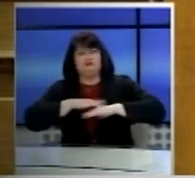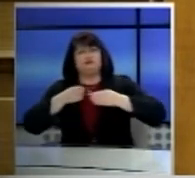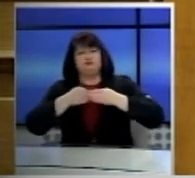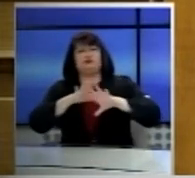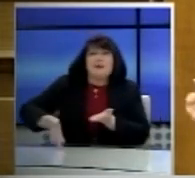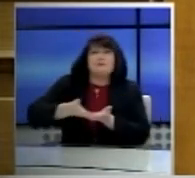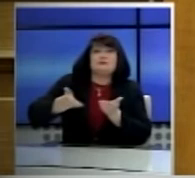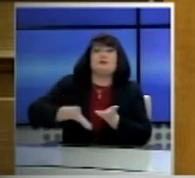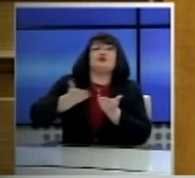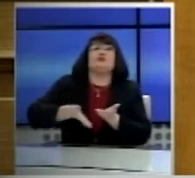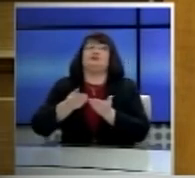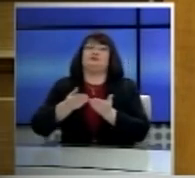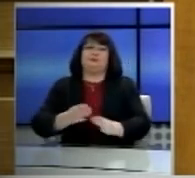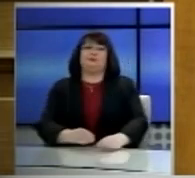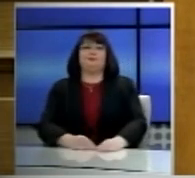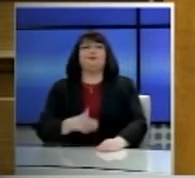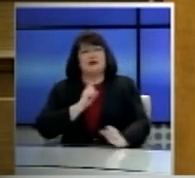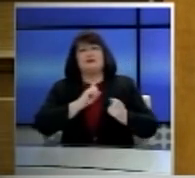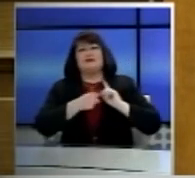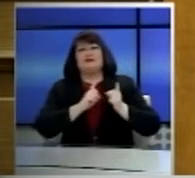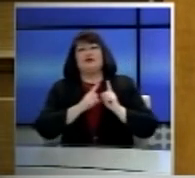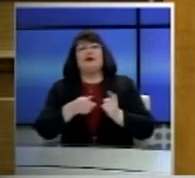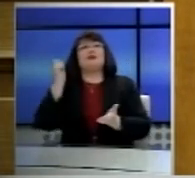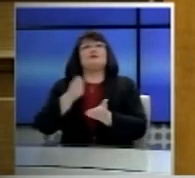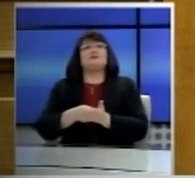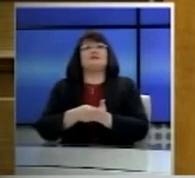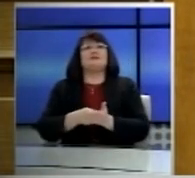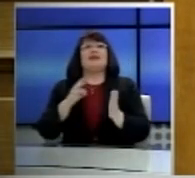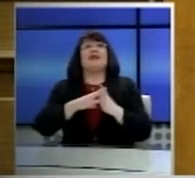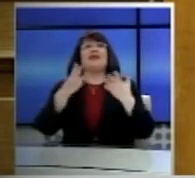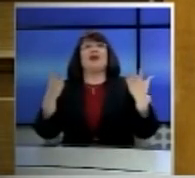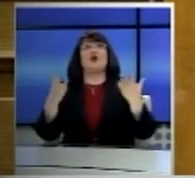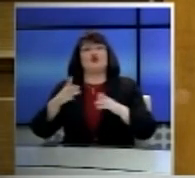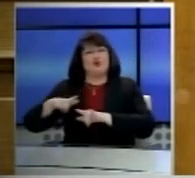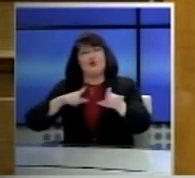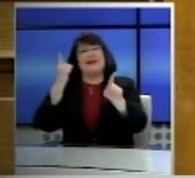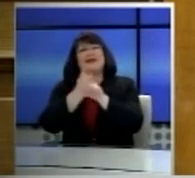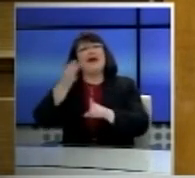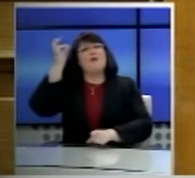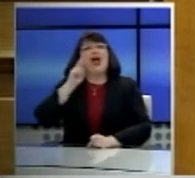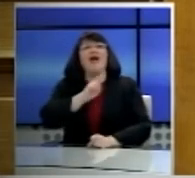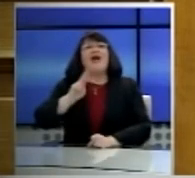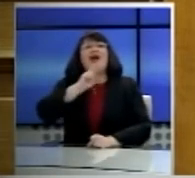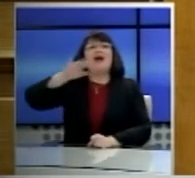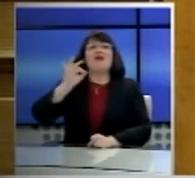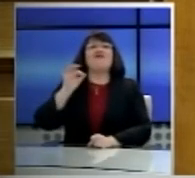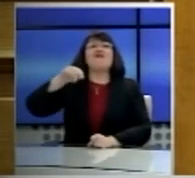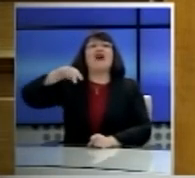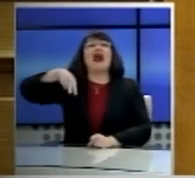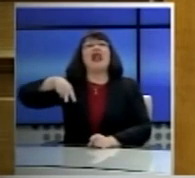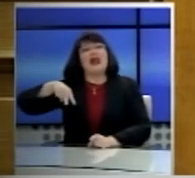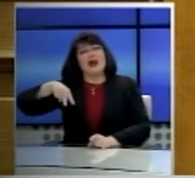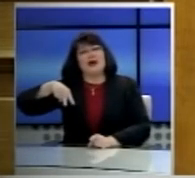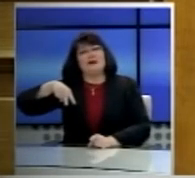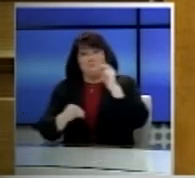θέμα της πανδημίας του κορονοϊού. Αναφερόμενος στο άνοιγμα άλλων τομέων της αγοράς, όπως τα χιονοδρομικά και η εστίαση, είπε ότι αυτοί μπορούν να περιμένουν,